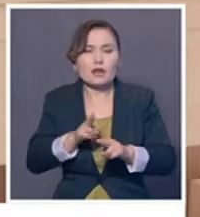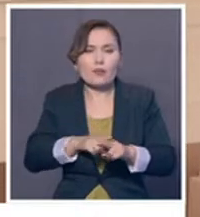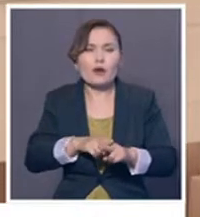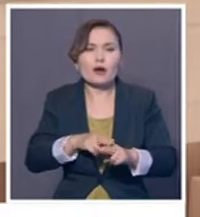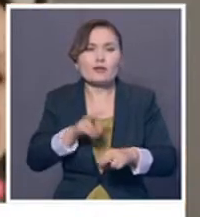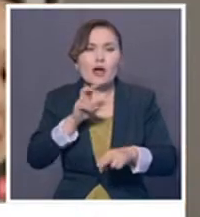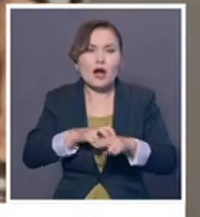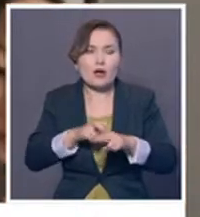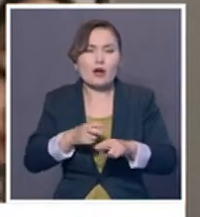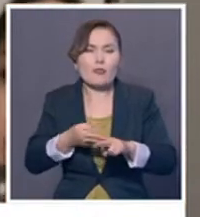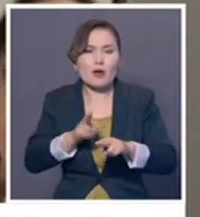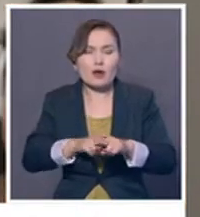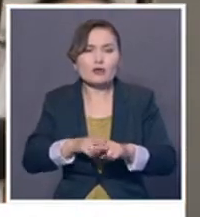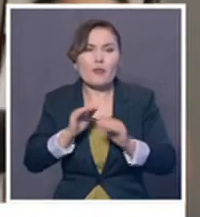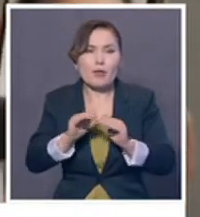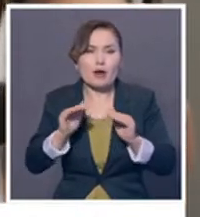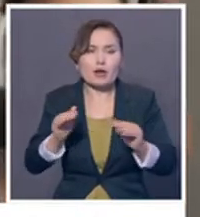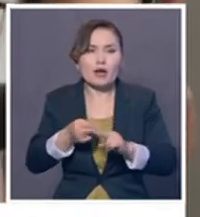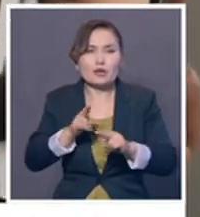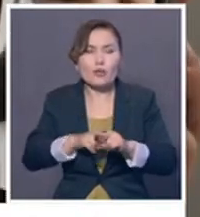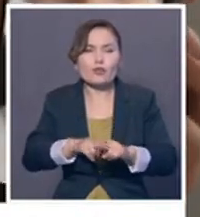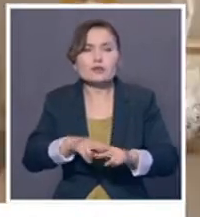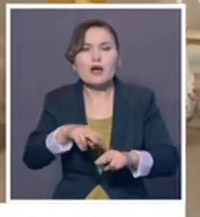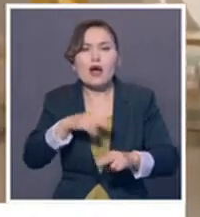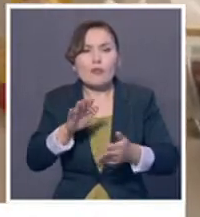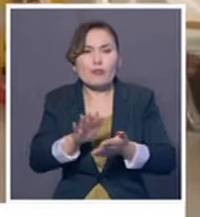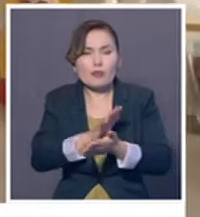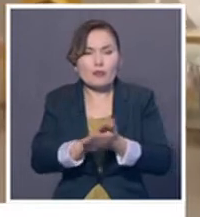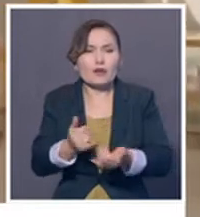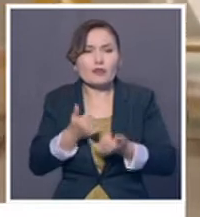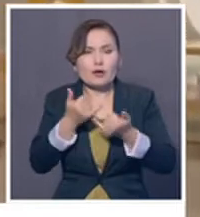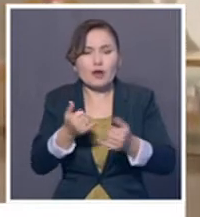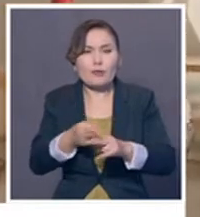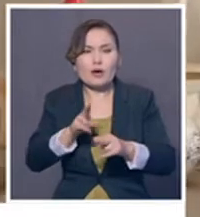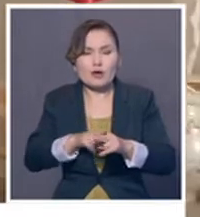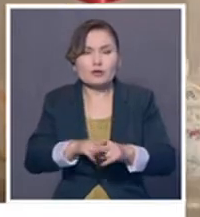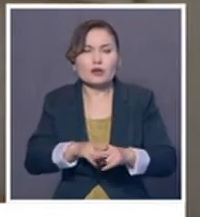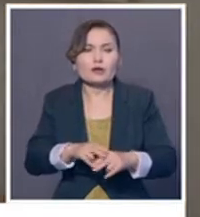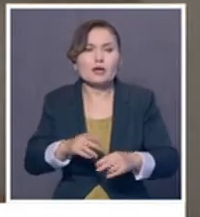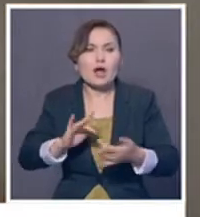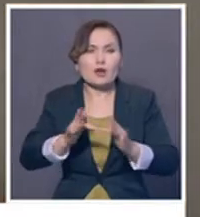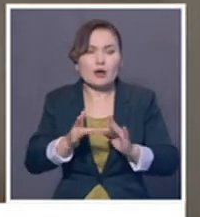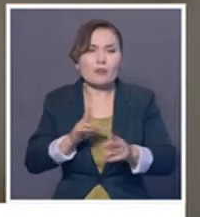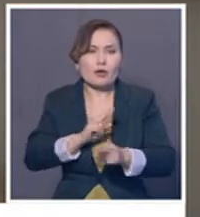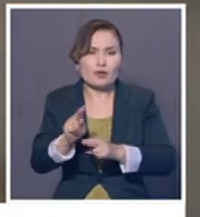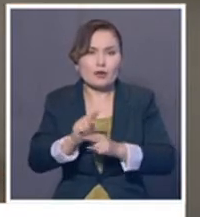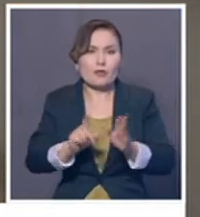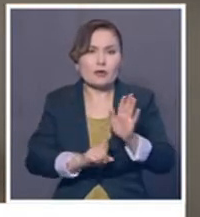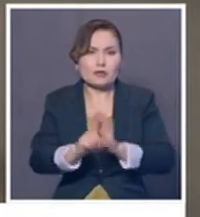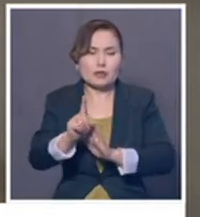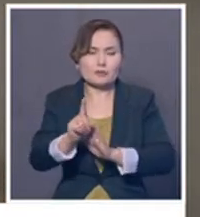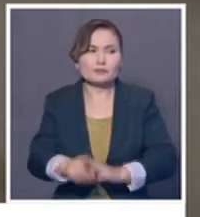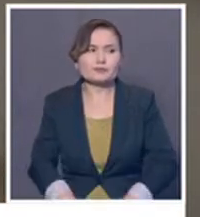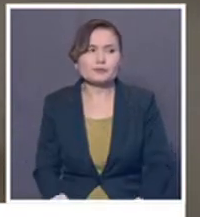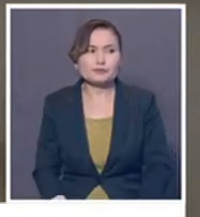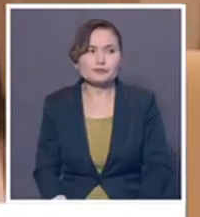ақ халаттылардың өмірі Ильяны бейжай қалдырмапты. Сол себепті ақысына бір тиын алмай балалардың тіл үйренуіне жәрдемдесуге бел